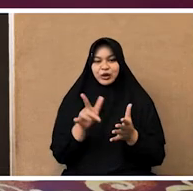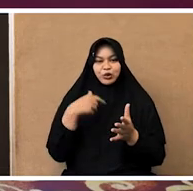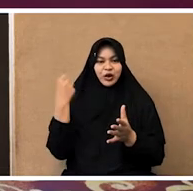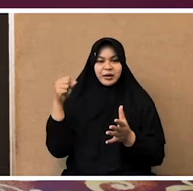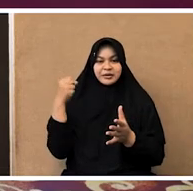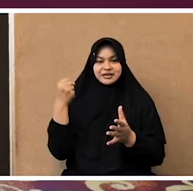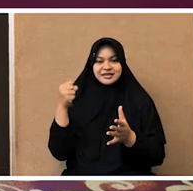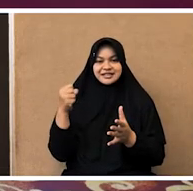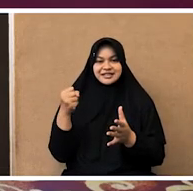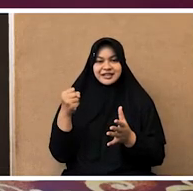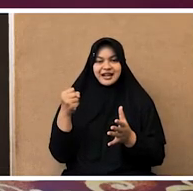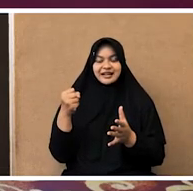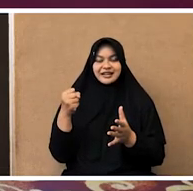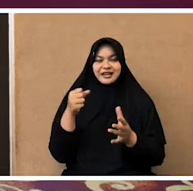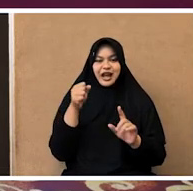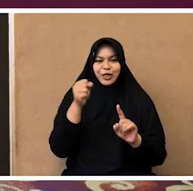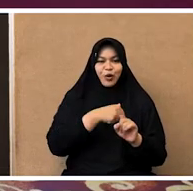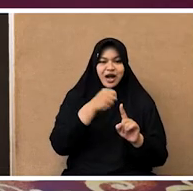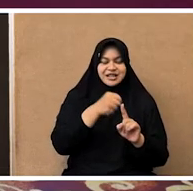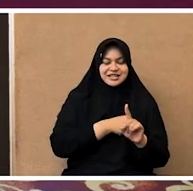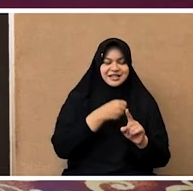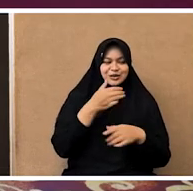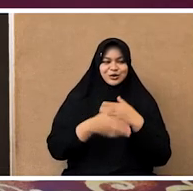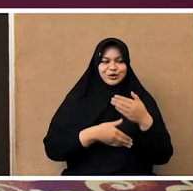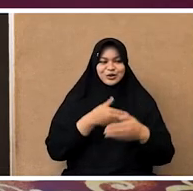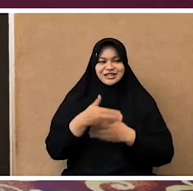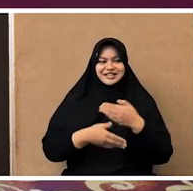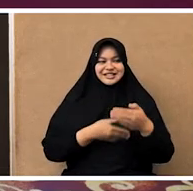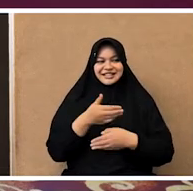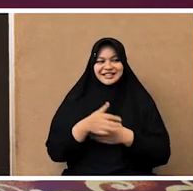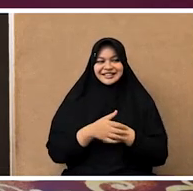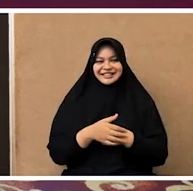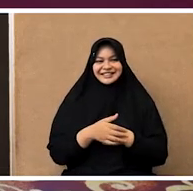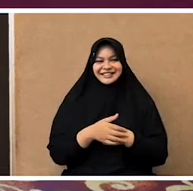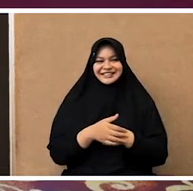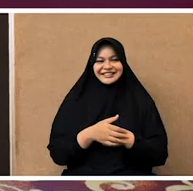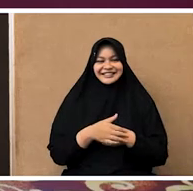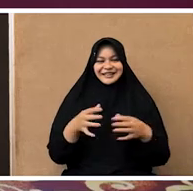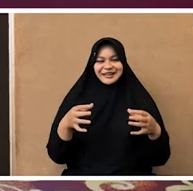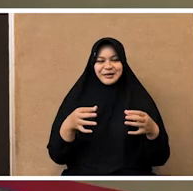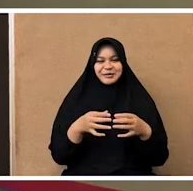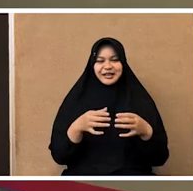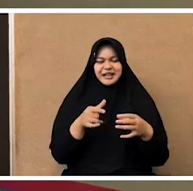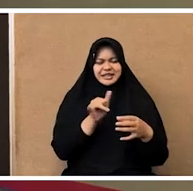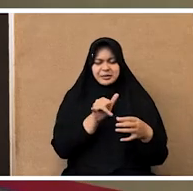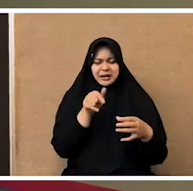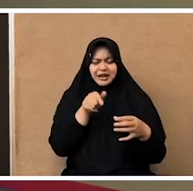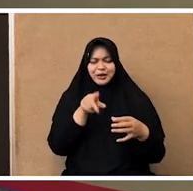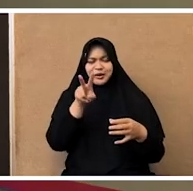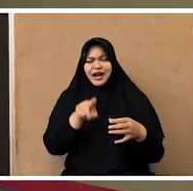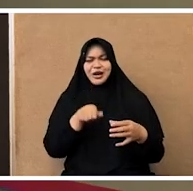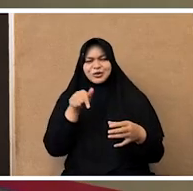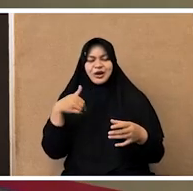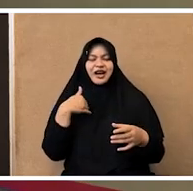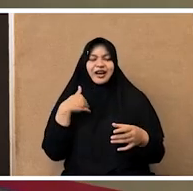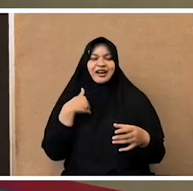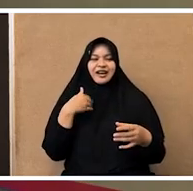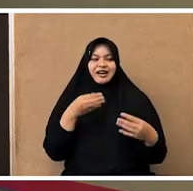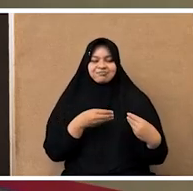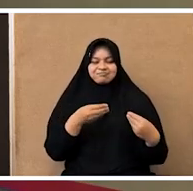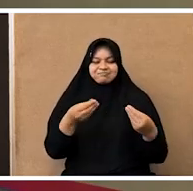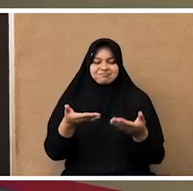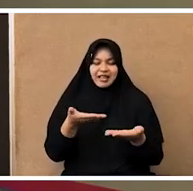bisa terakses Nah itu harus diavokasi terus gitu Nah itu bentuk-bentuk seperti itu yang harus ada gitu ya